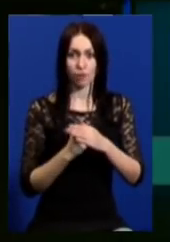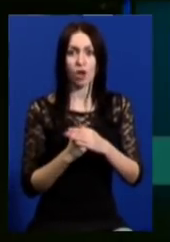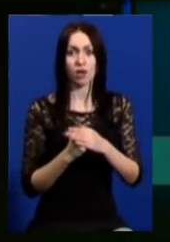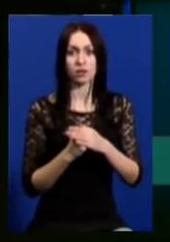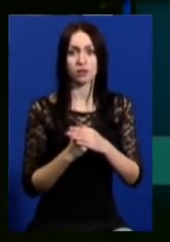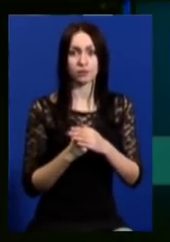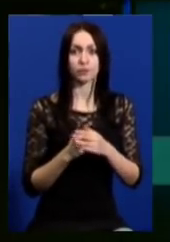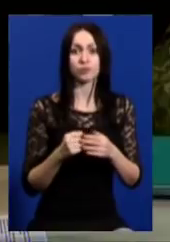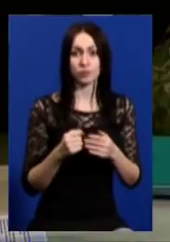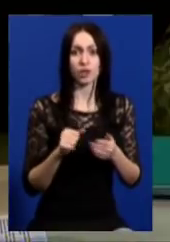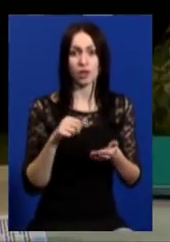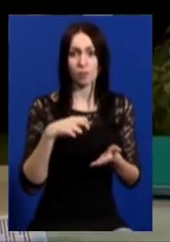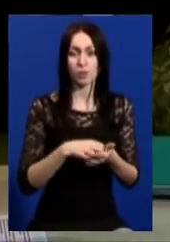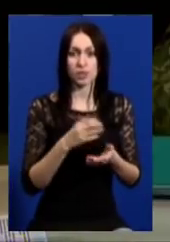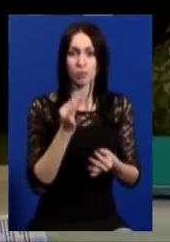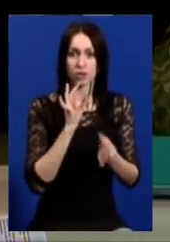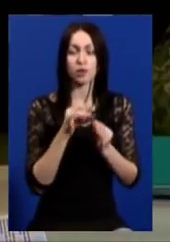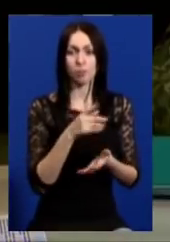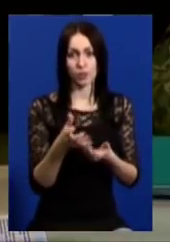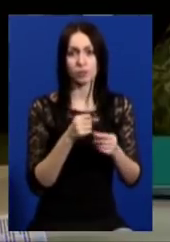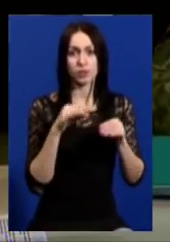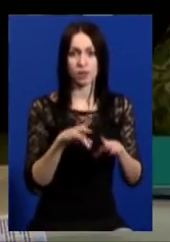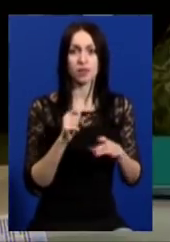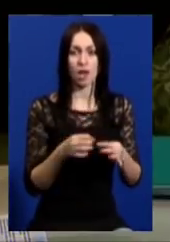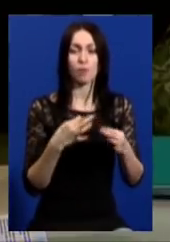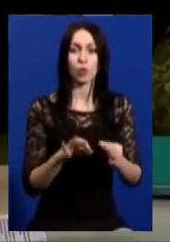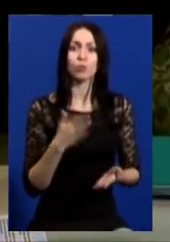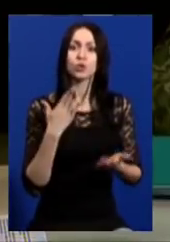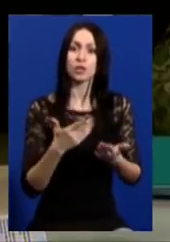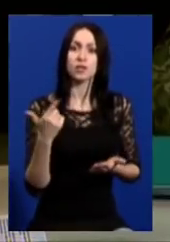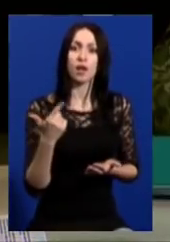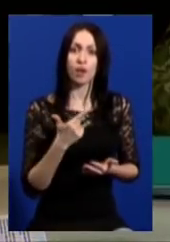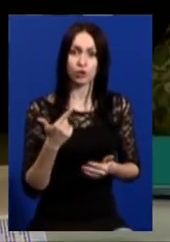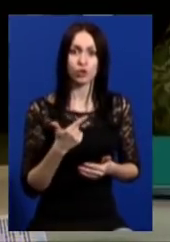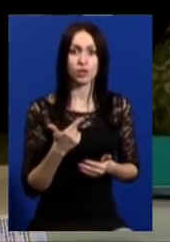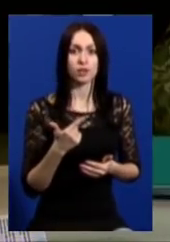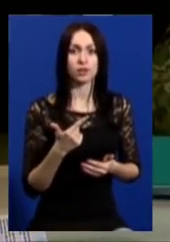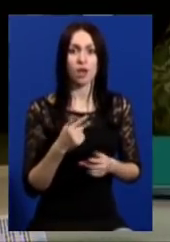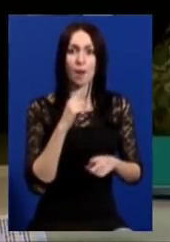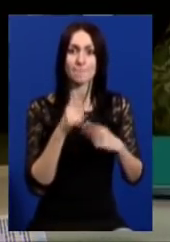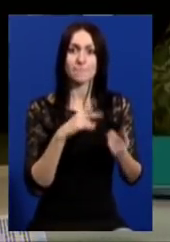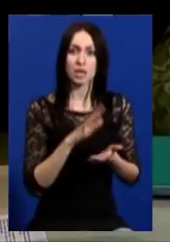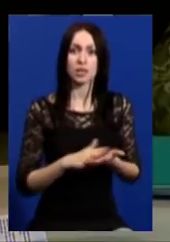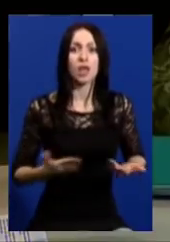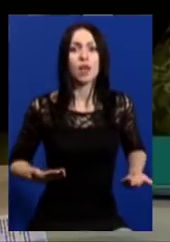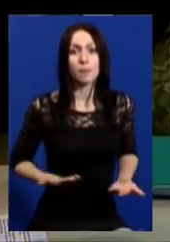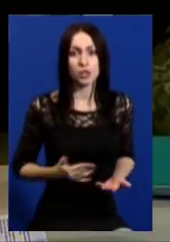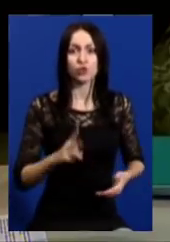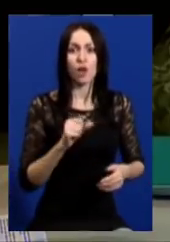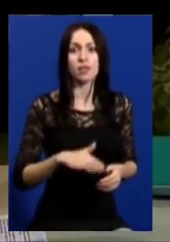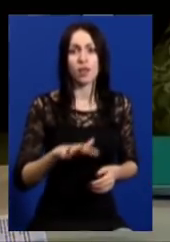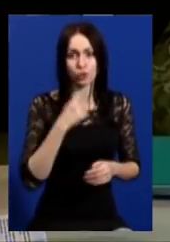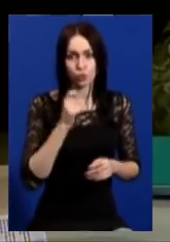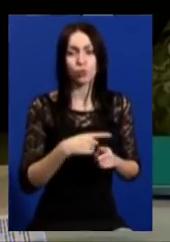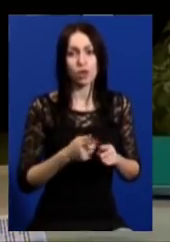листа співбесіди приймається рішення на пропуск. Якщо громадянин постійно проживає на території України,